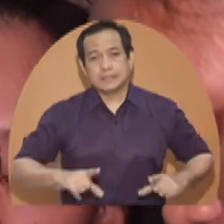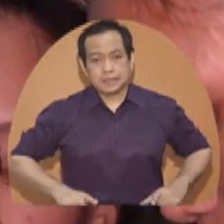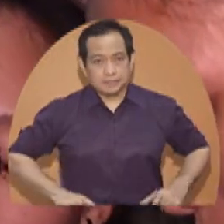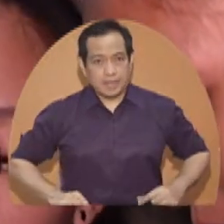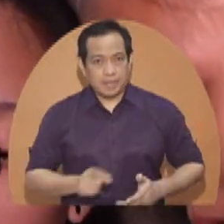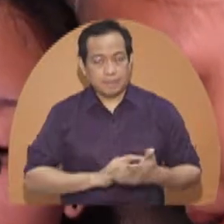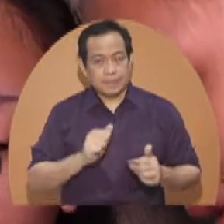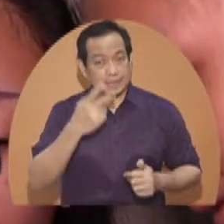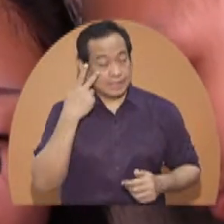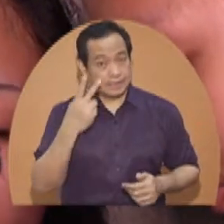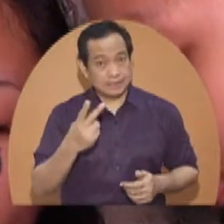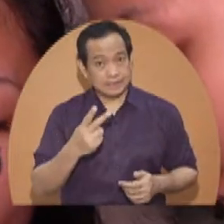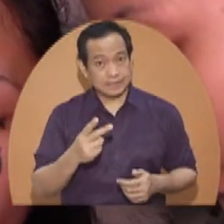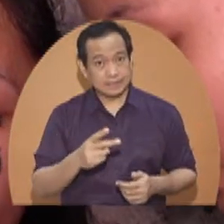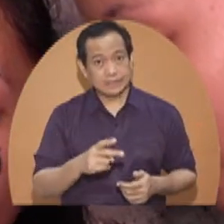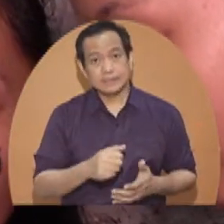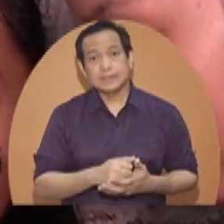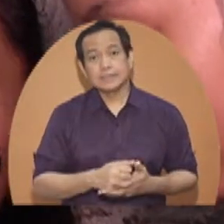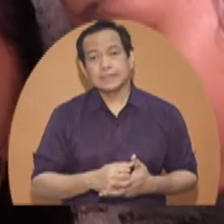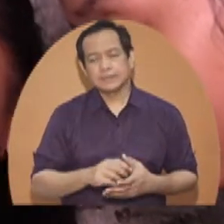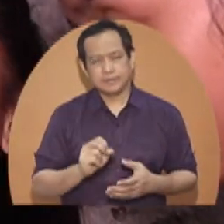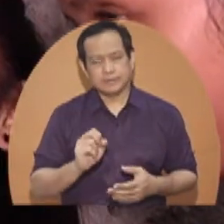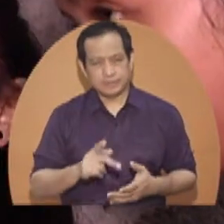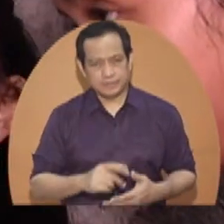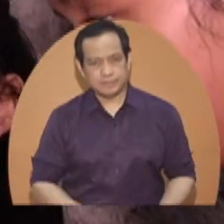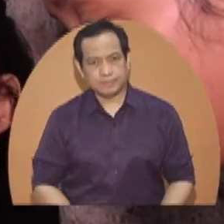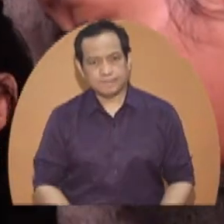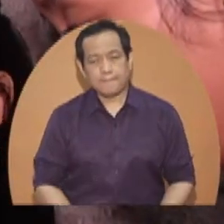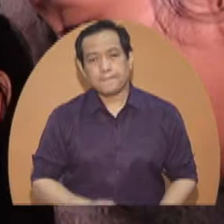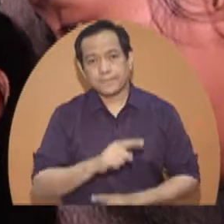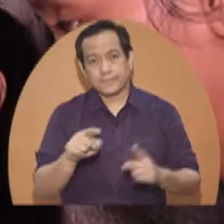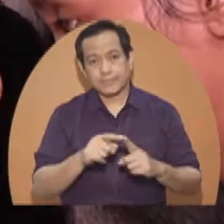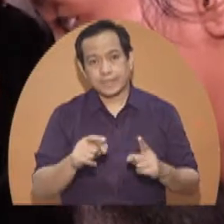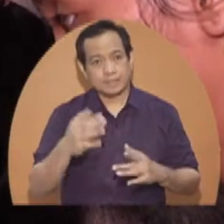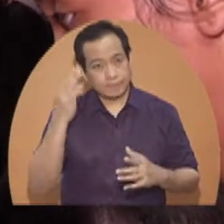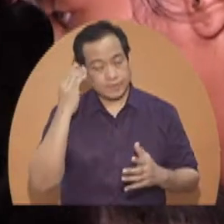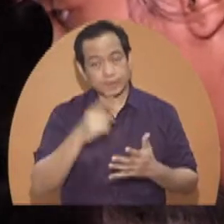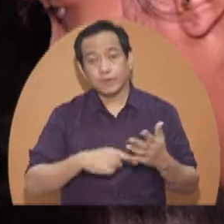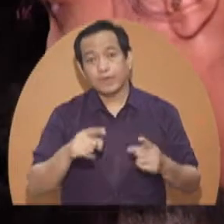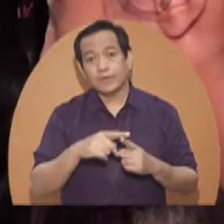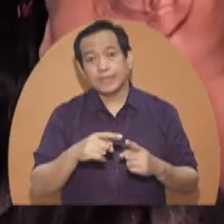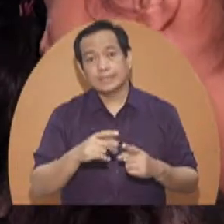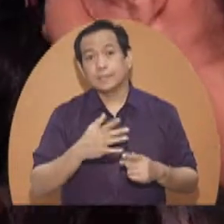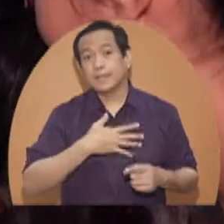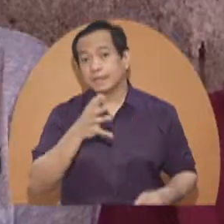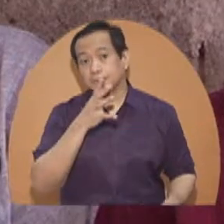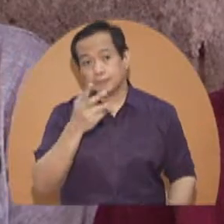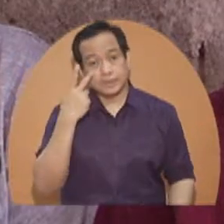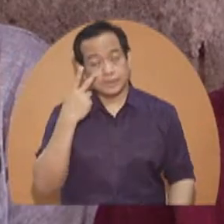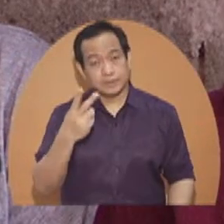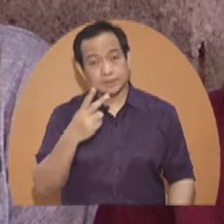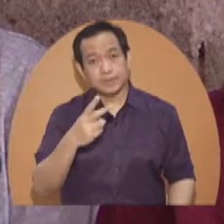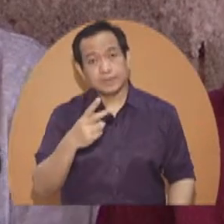ni Lai Ann, nakikita niya naman na nakadudumi raw ang bata. Nung nalaman ko lang po ay nung ang nakakita po